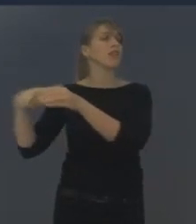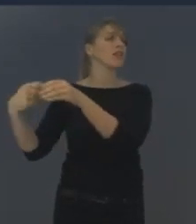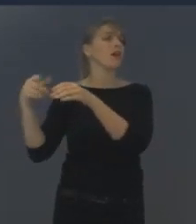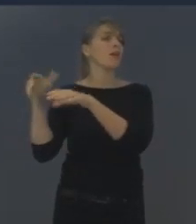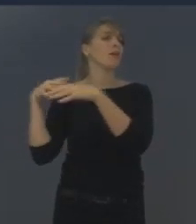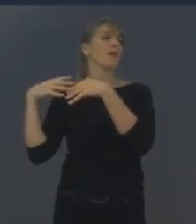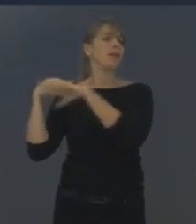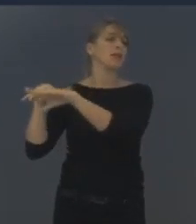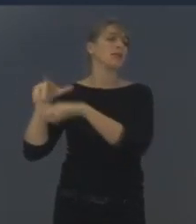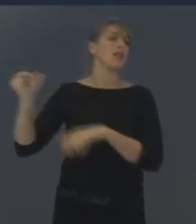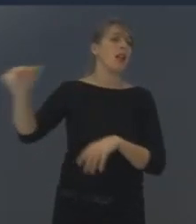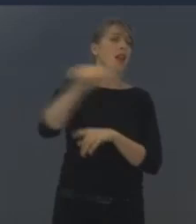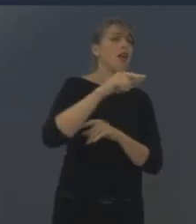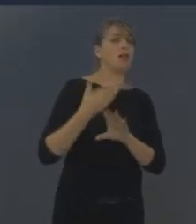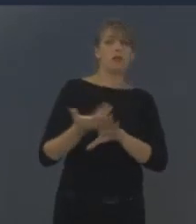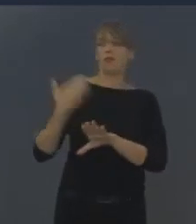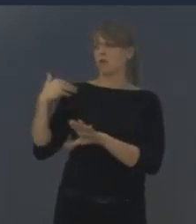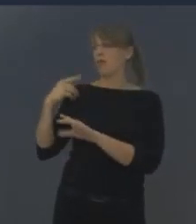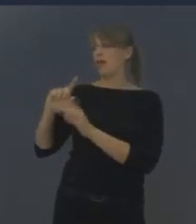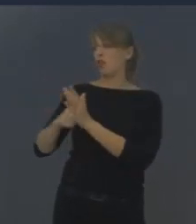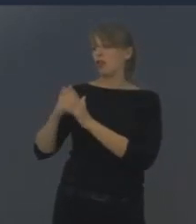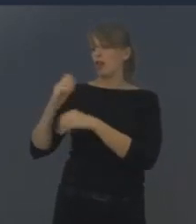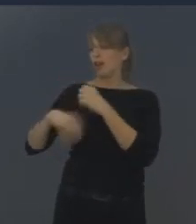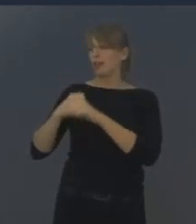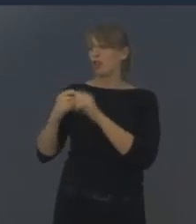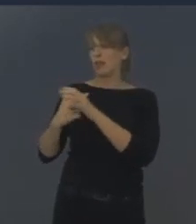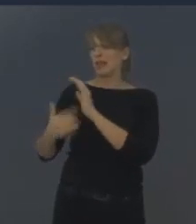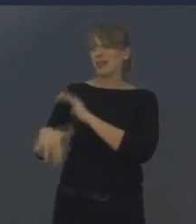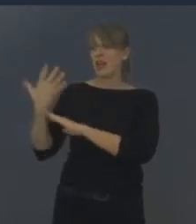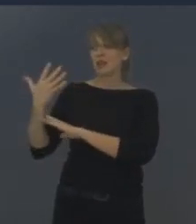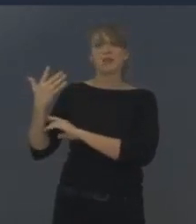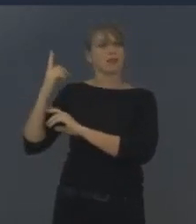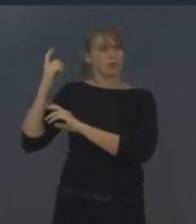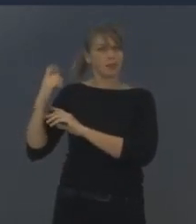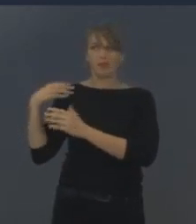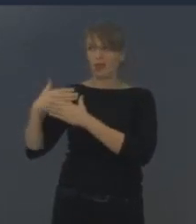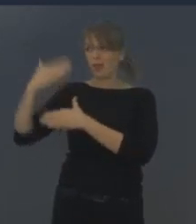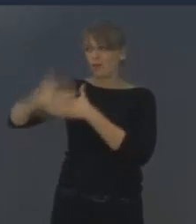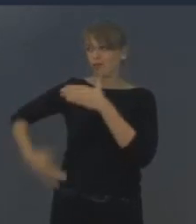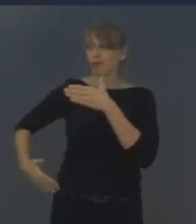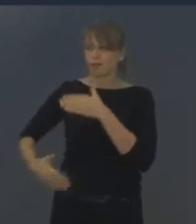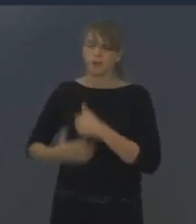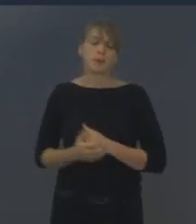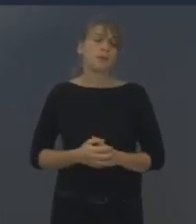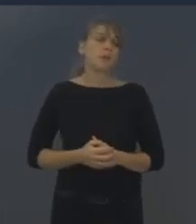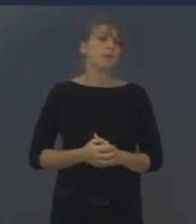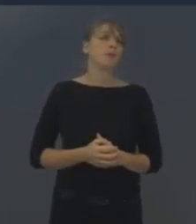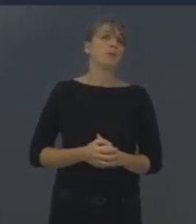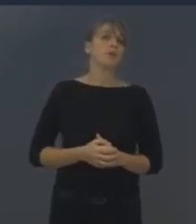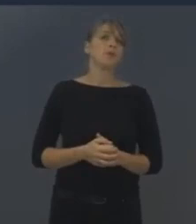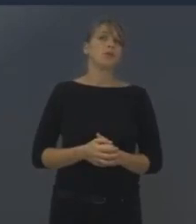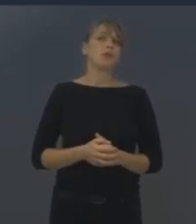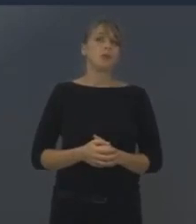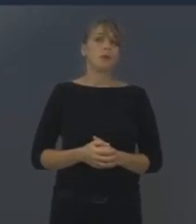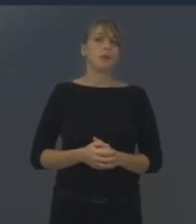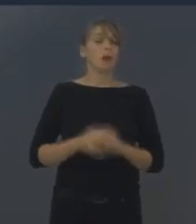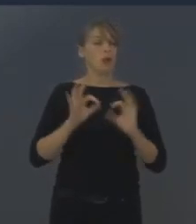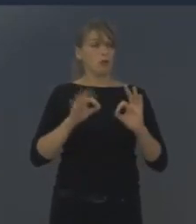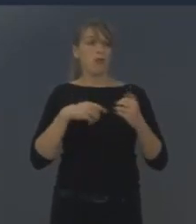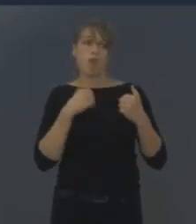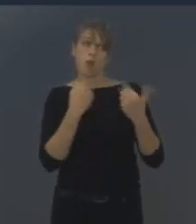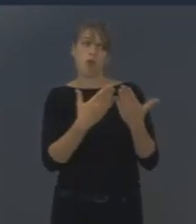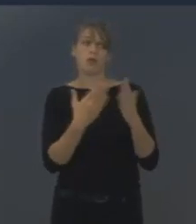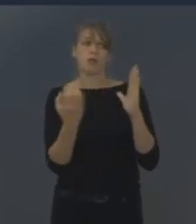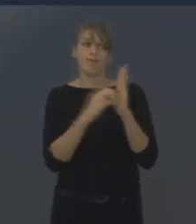cela était pratiqué jusqu'en 2015 au sein de cette institution. Et puis par ailleurs, tel est le sens de l'amendement que nous vous